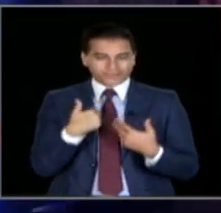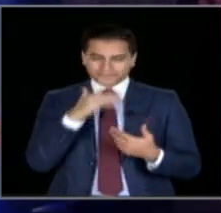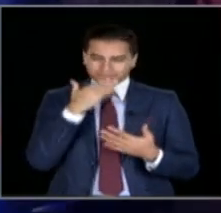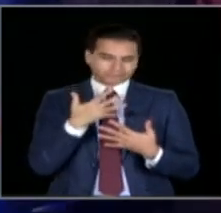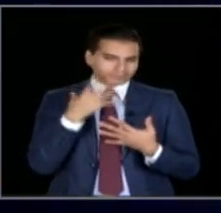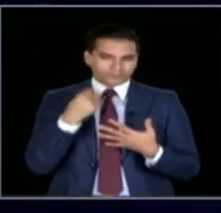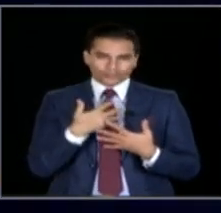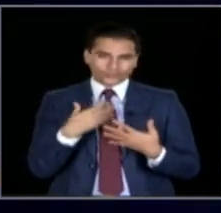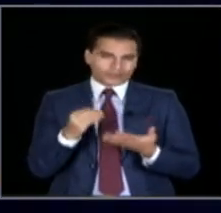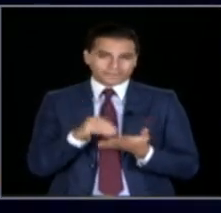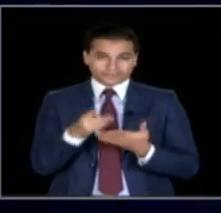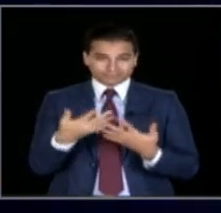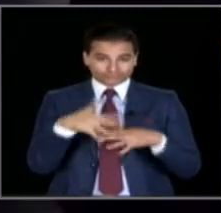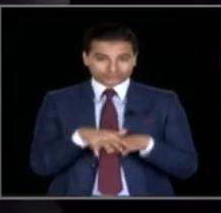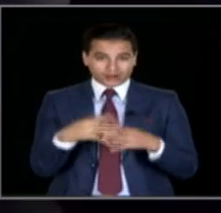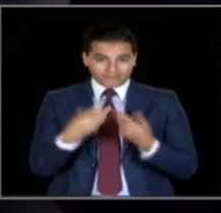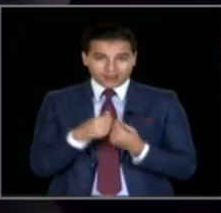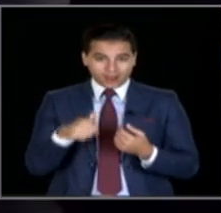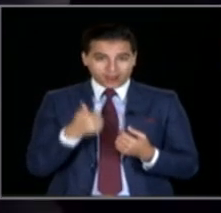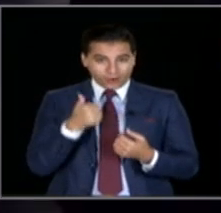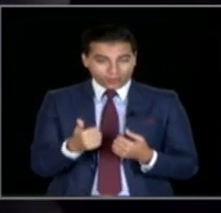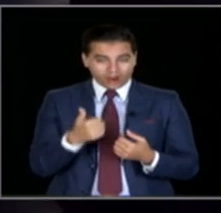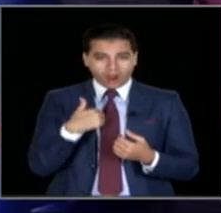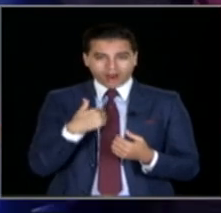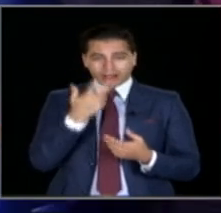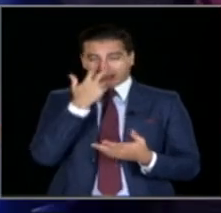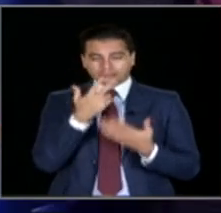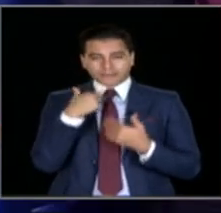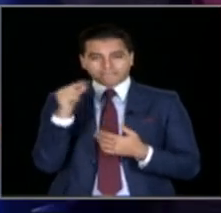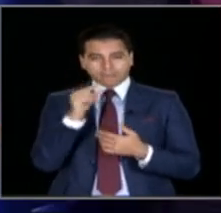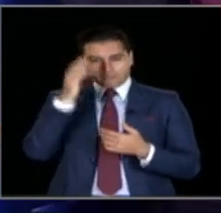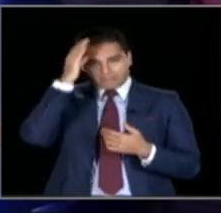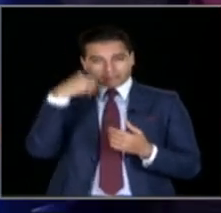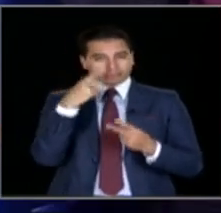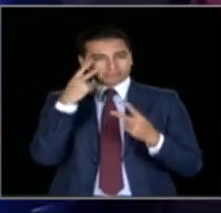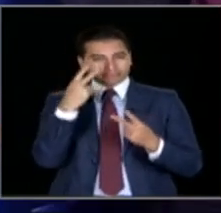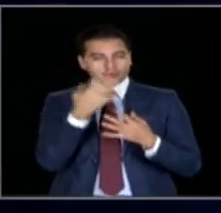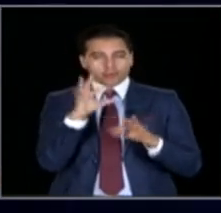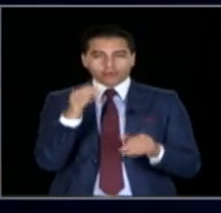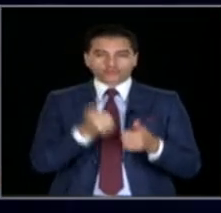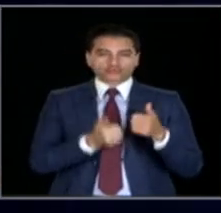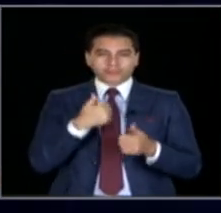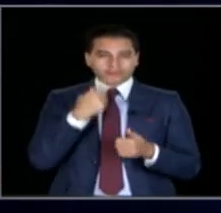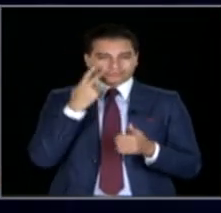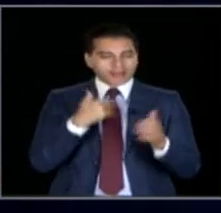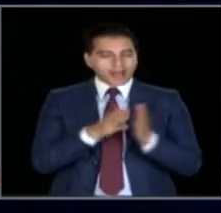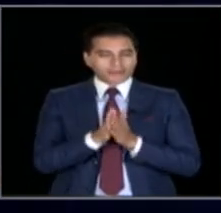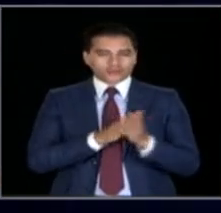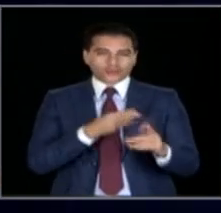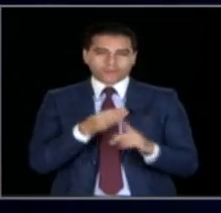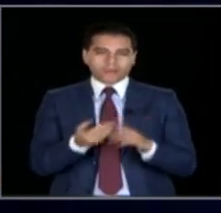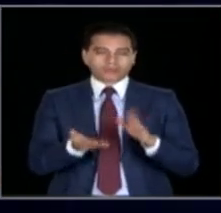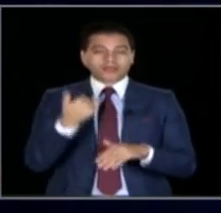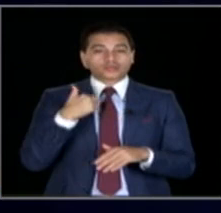لله. المشاركة حلوة؟ انا اولا متابعة العباقرة على طول، بحبه اصلا، انا بحب كل برامج المسابقة. طيب عايز اروح